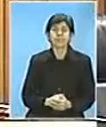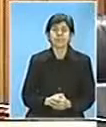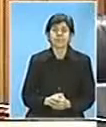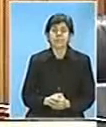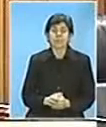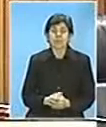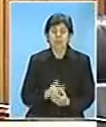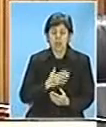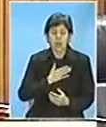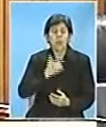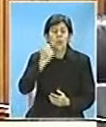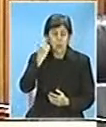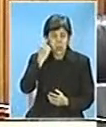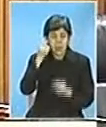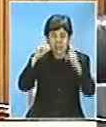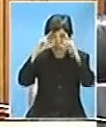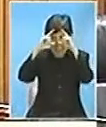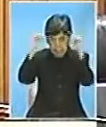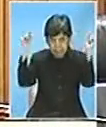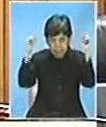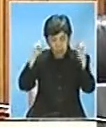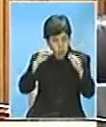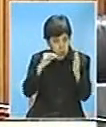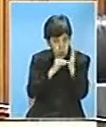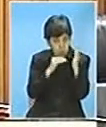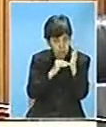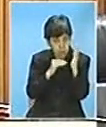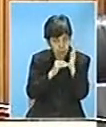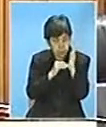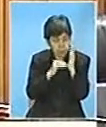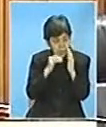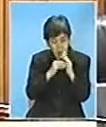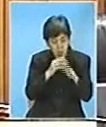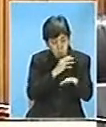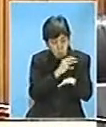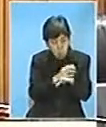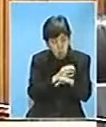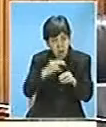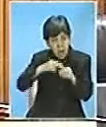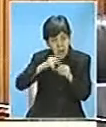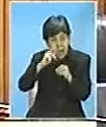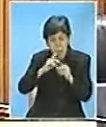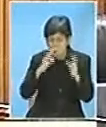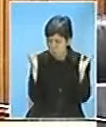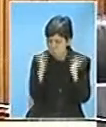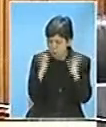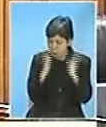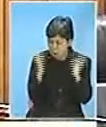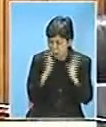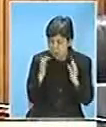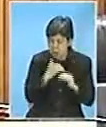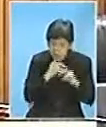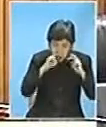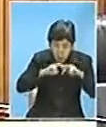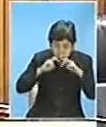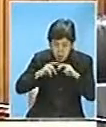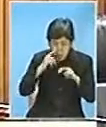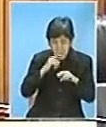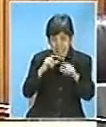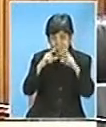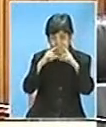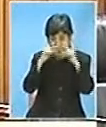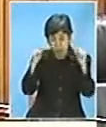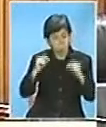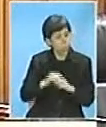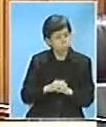ที่เราทราบกันอยู่ถือแท็กซี่เนี่ยในกรุงเทพเนี่ยที่ใช้พลังงานอยู่ปัจจุบันเนี่ยเท่าที่ทราบเนี่ยเราเข้าไปทำการศึกษาเนี่ยแท็กซี่เ